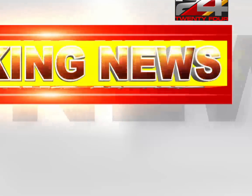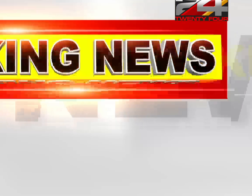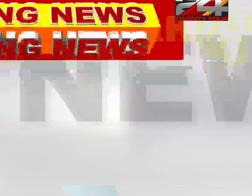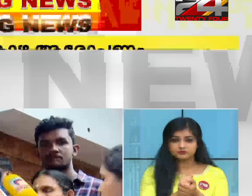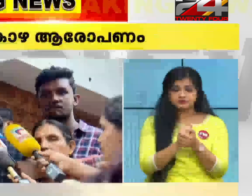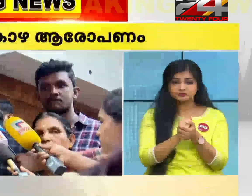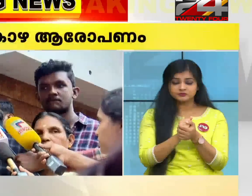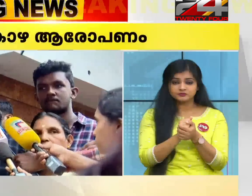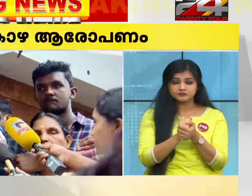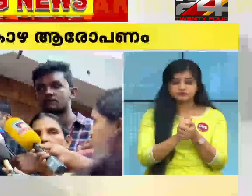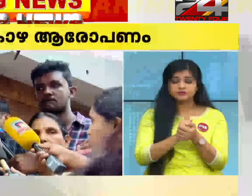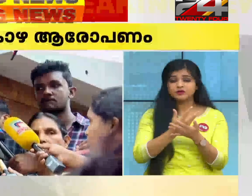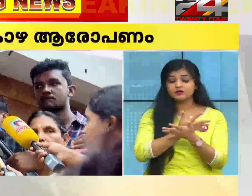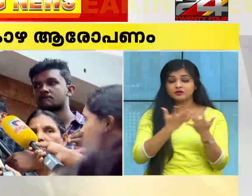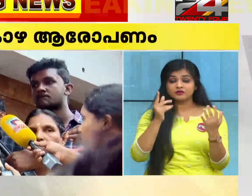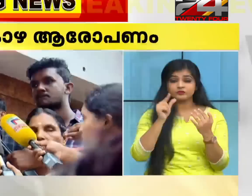അതൊന്നും എനിക്ക് അതായത്